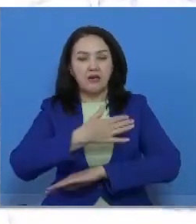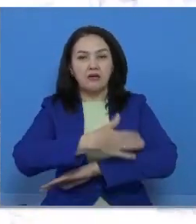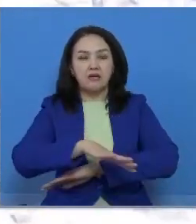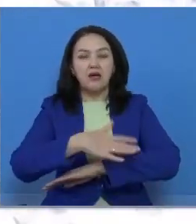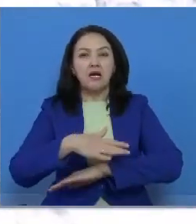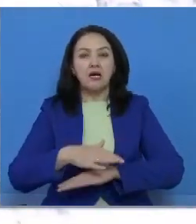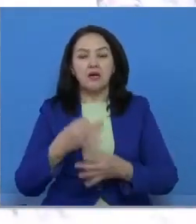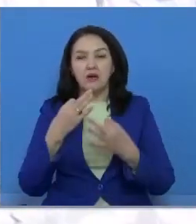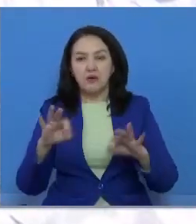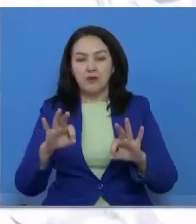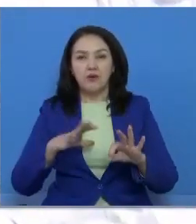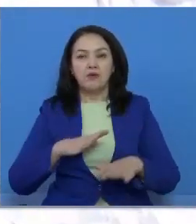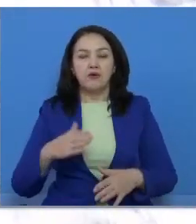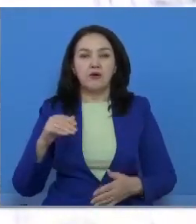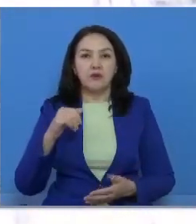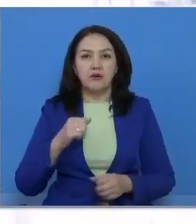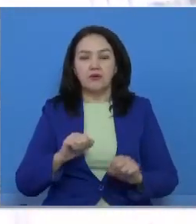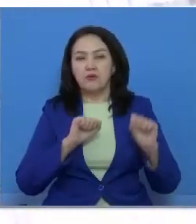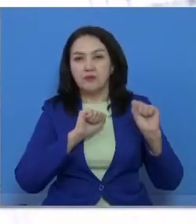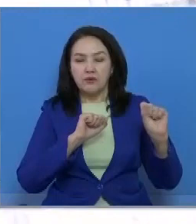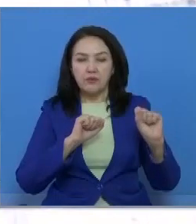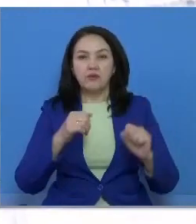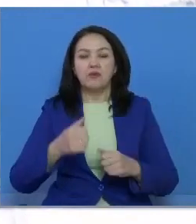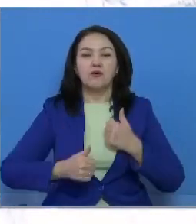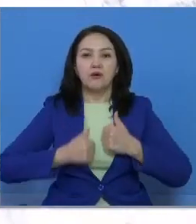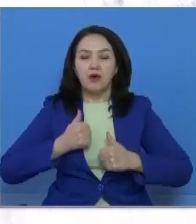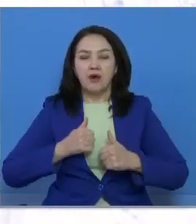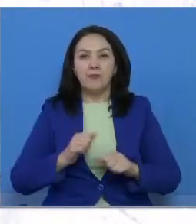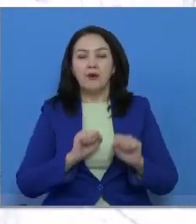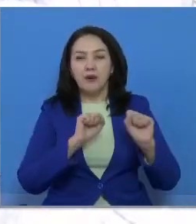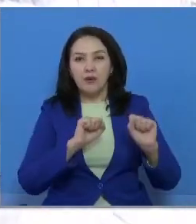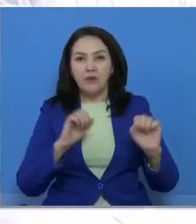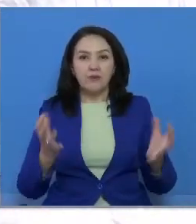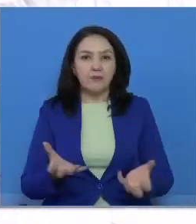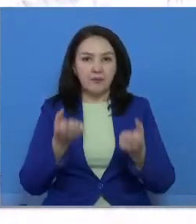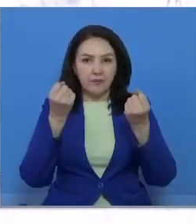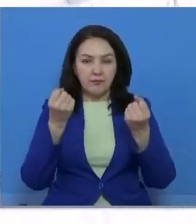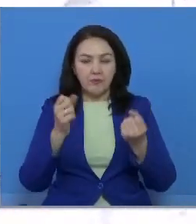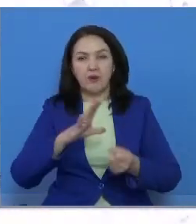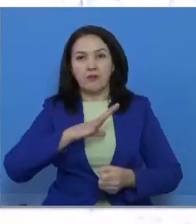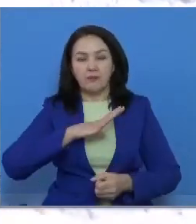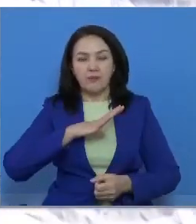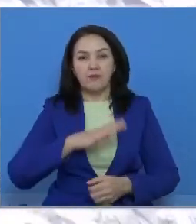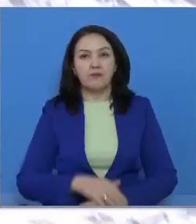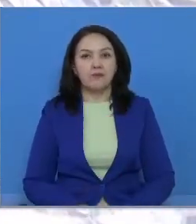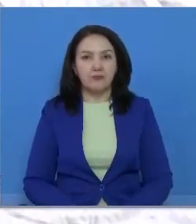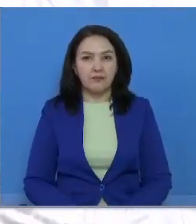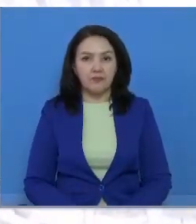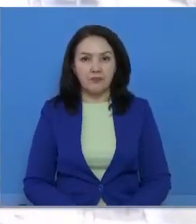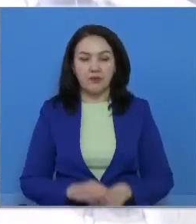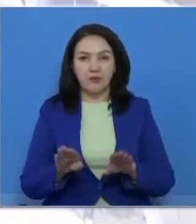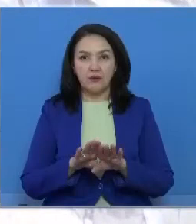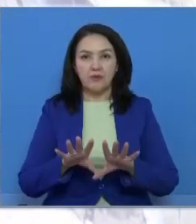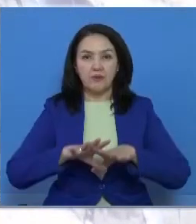тұрды, елдің намысын қорғауға шықты, рухын көтеруге шыққан болатын. Сонда